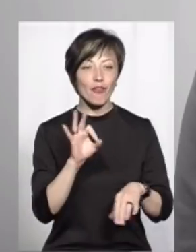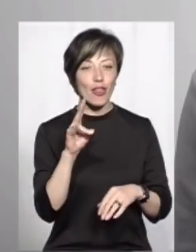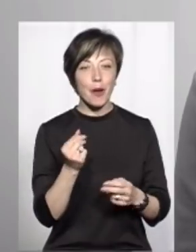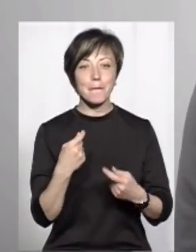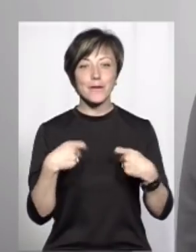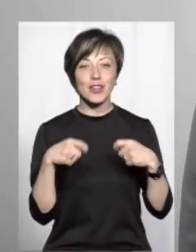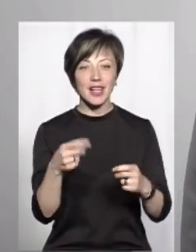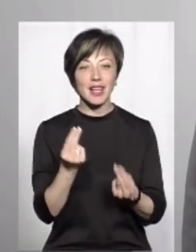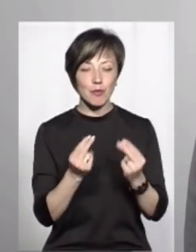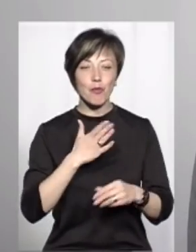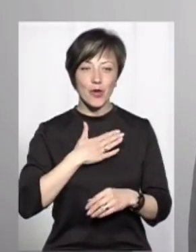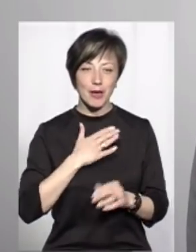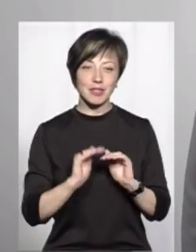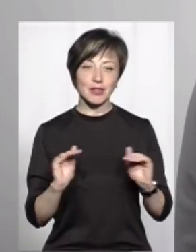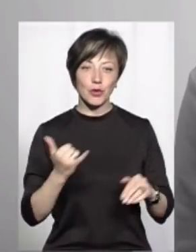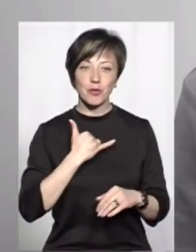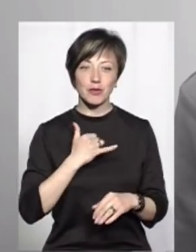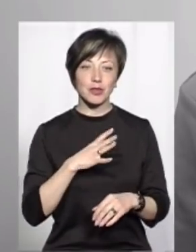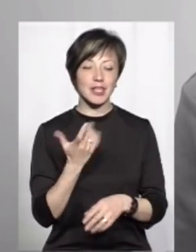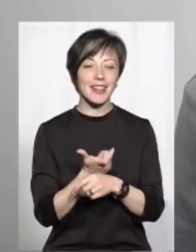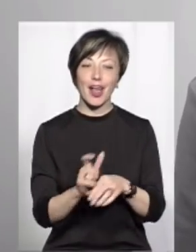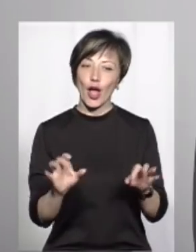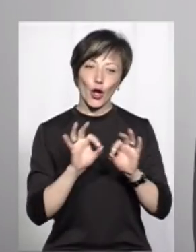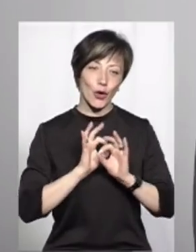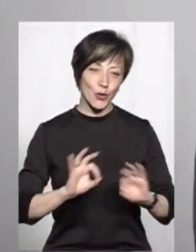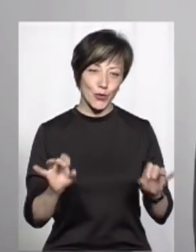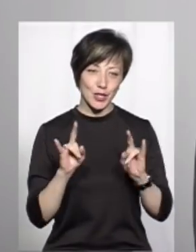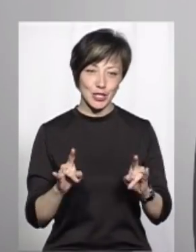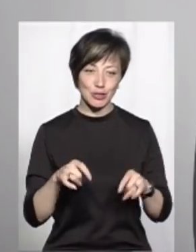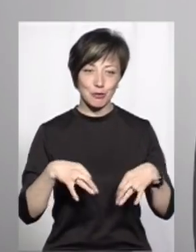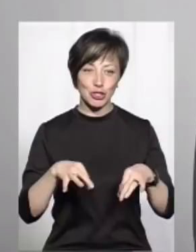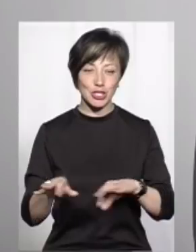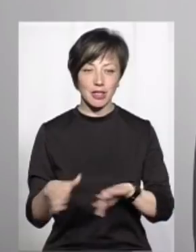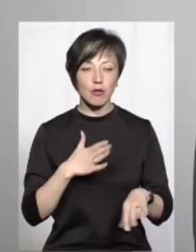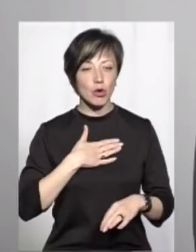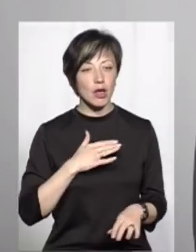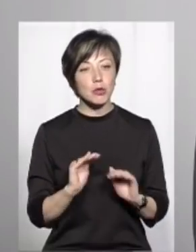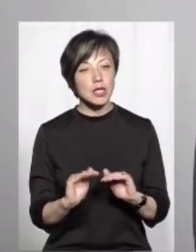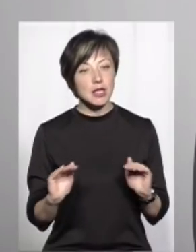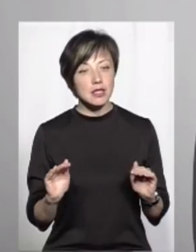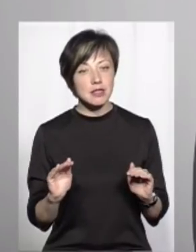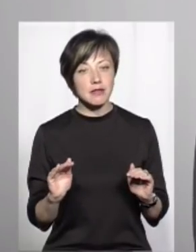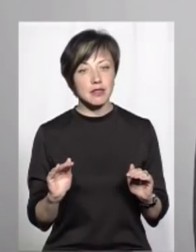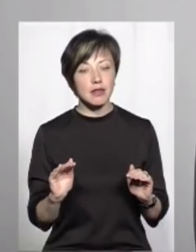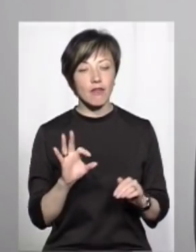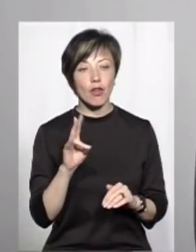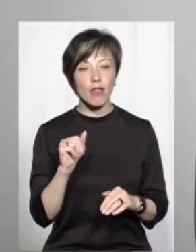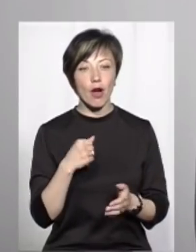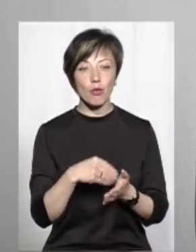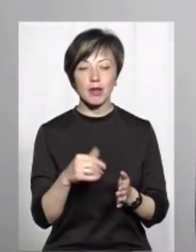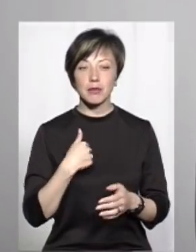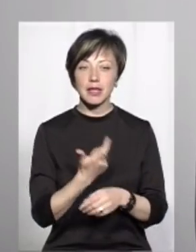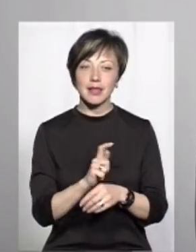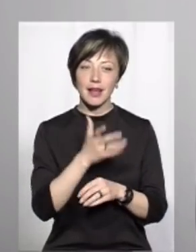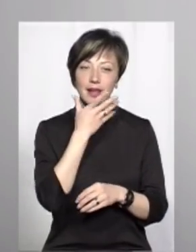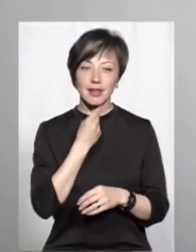іграшки, тому в моєму дитинстві в мене були найкрутіші машинки. У моєму дитинстві вона купила мені найгарнішу